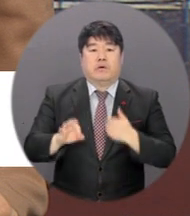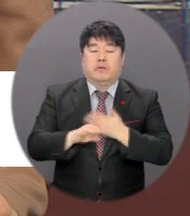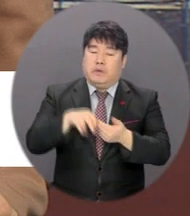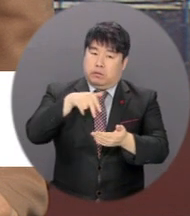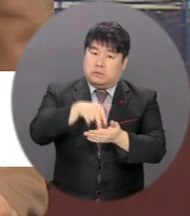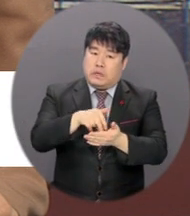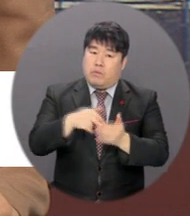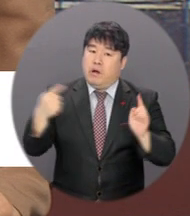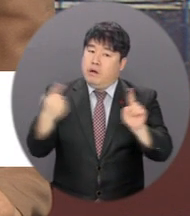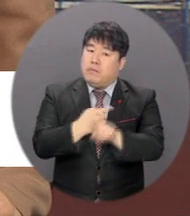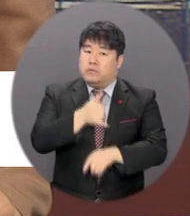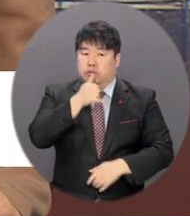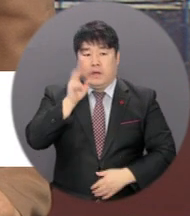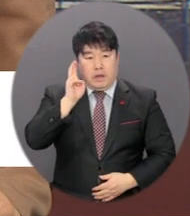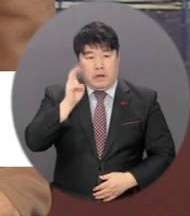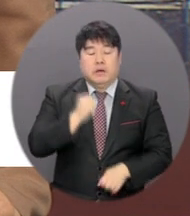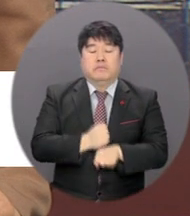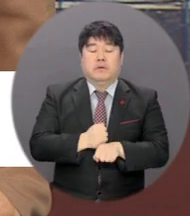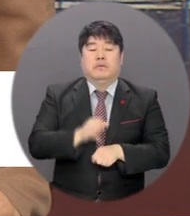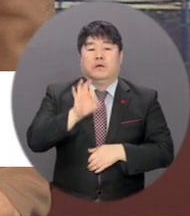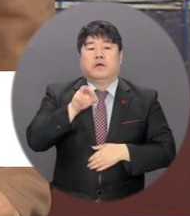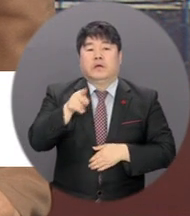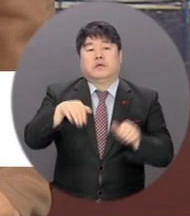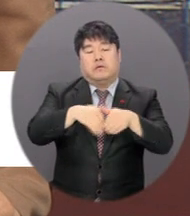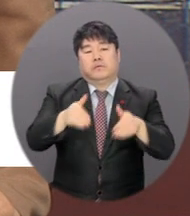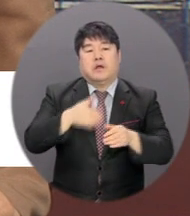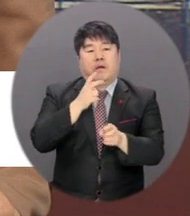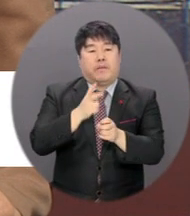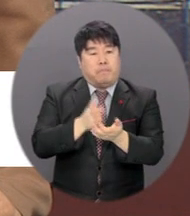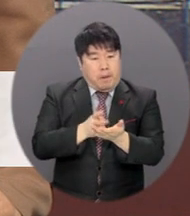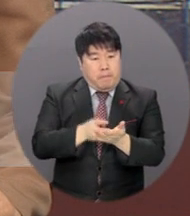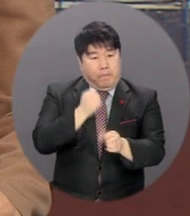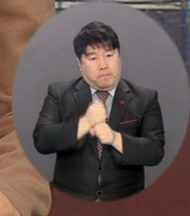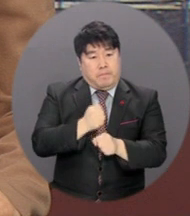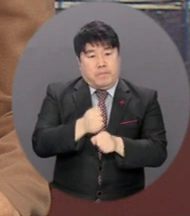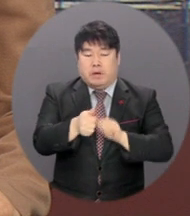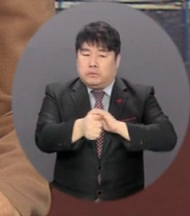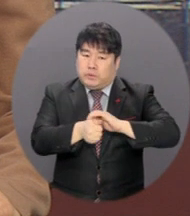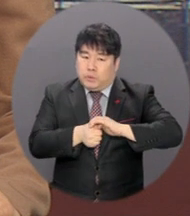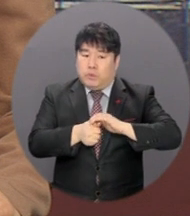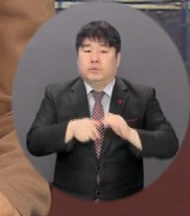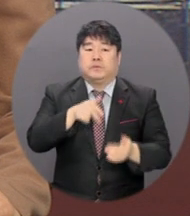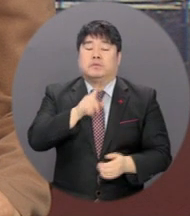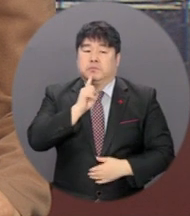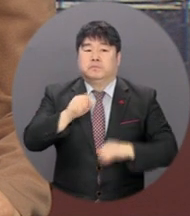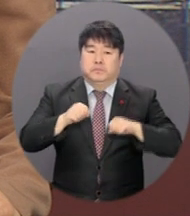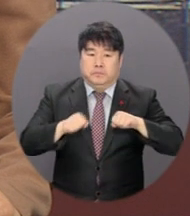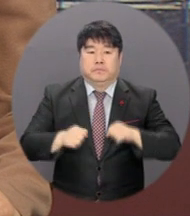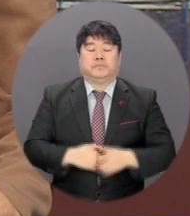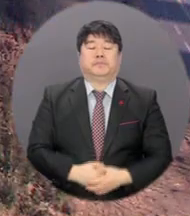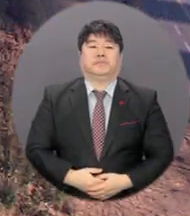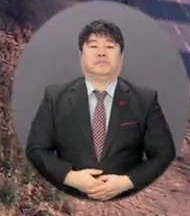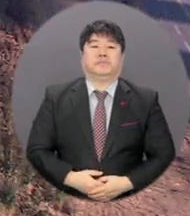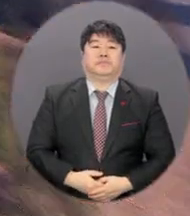상황이 달라질 수 있을 텐데 여당이 법 제정에 소극적입니다. 김종수 기자의 보도입니다.